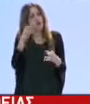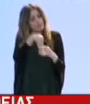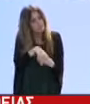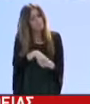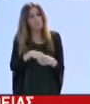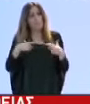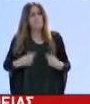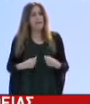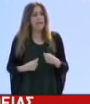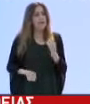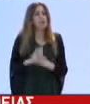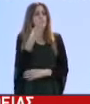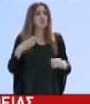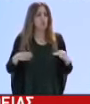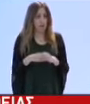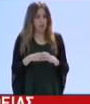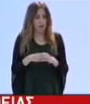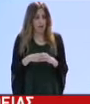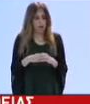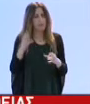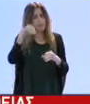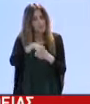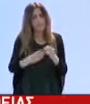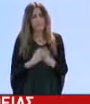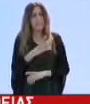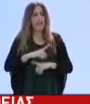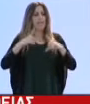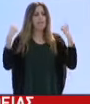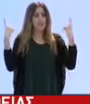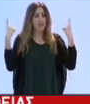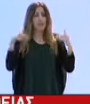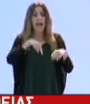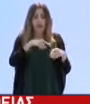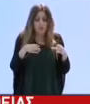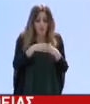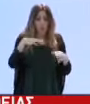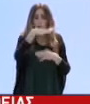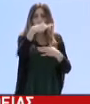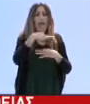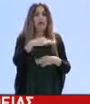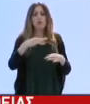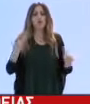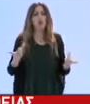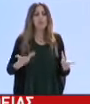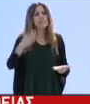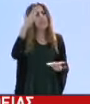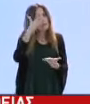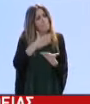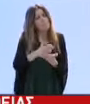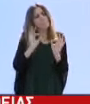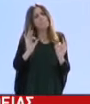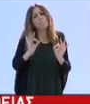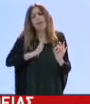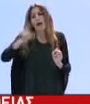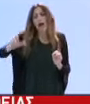θα ενοποιεί, που θα ενσωματώνει τον ευρύτερο χώρο της μεσαίας τάξης, το χώρο της λογικής, του μέτρου,